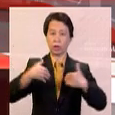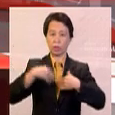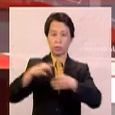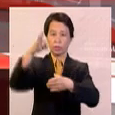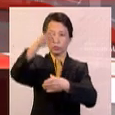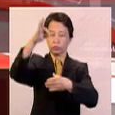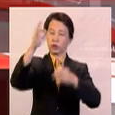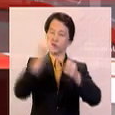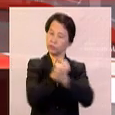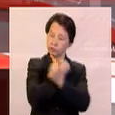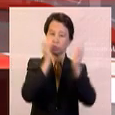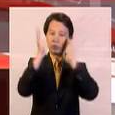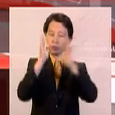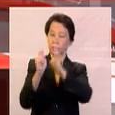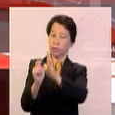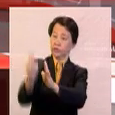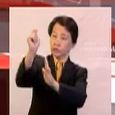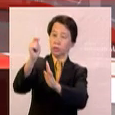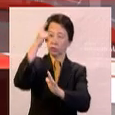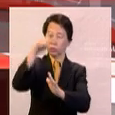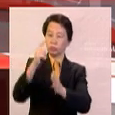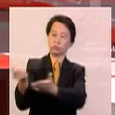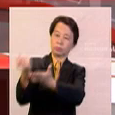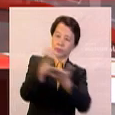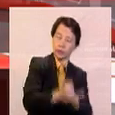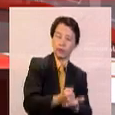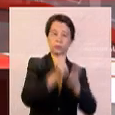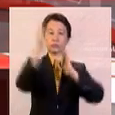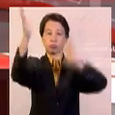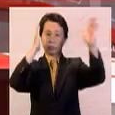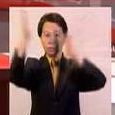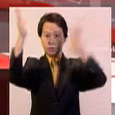semangat nasionalisme yang tinggi untuk membantu negara.